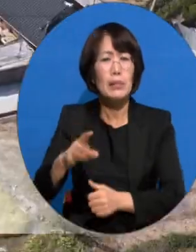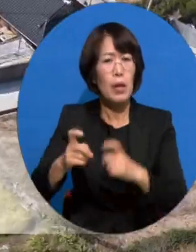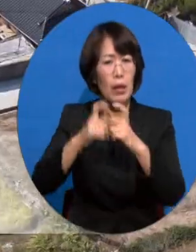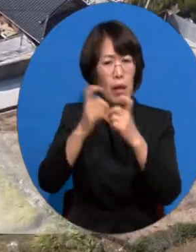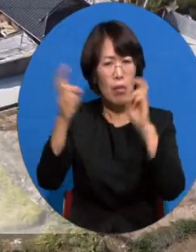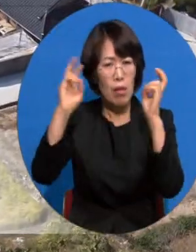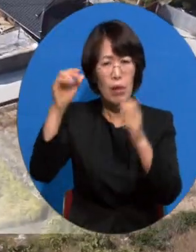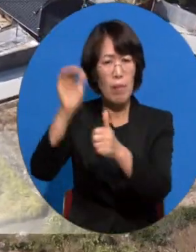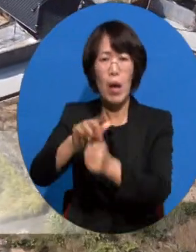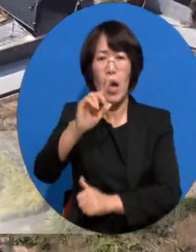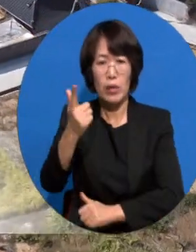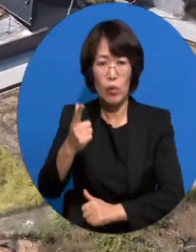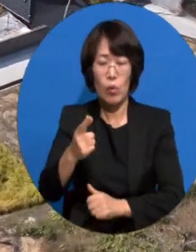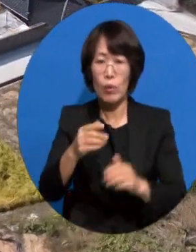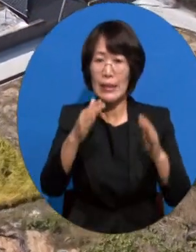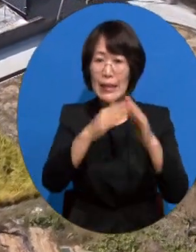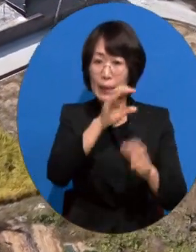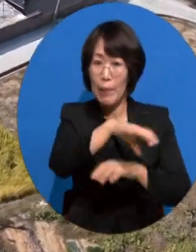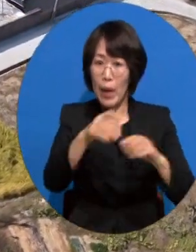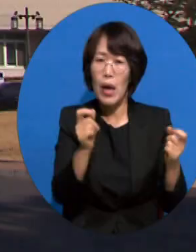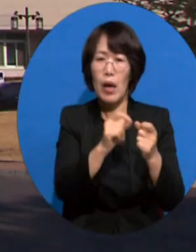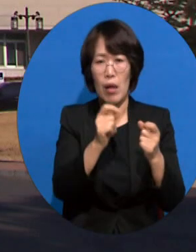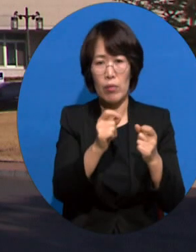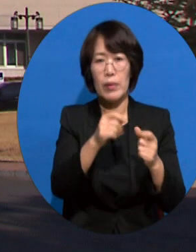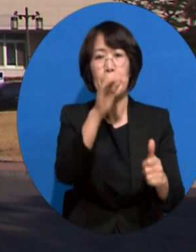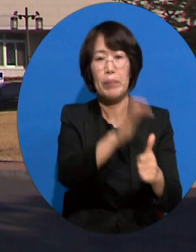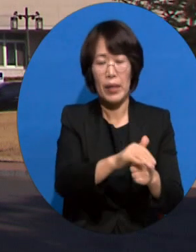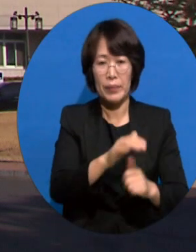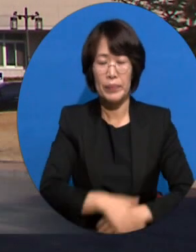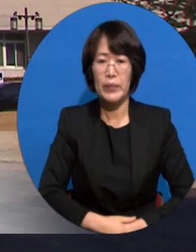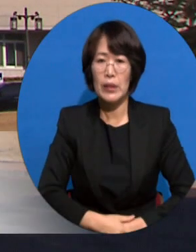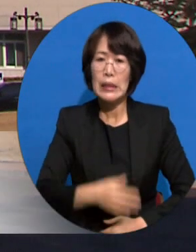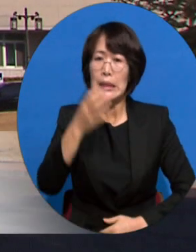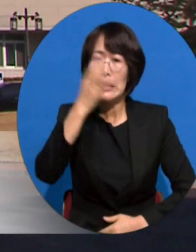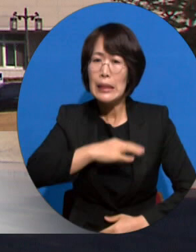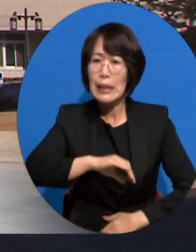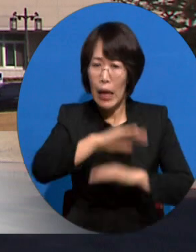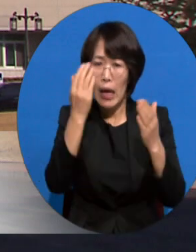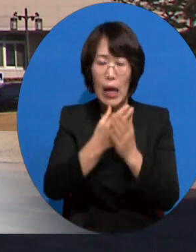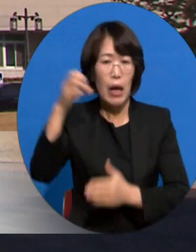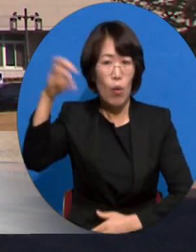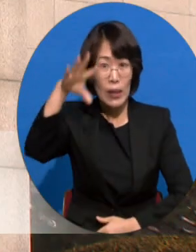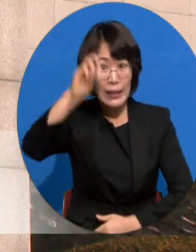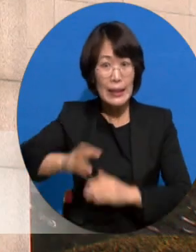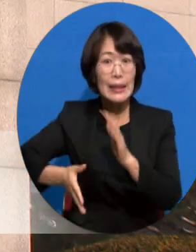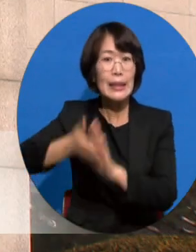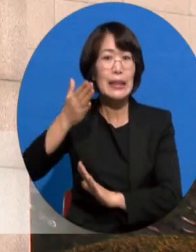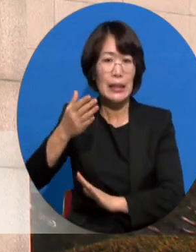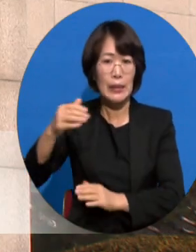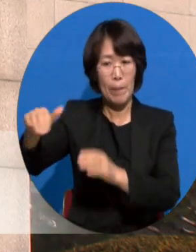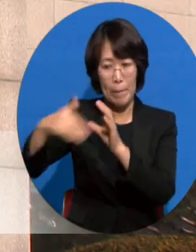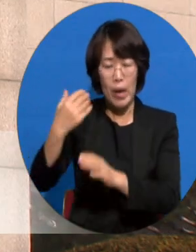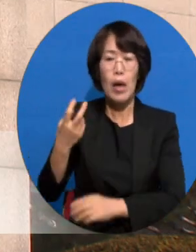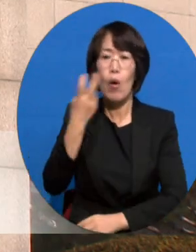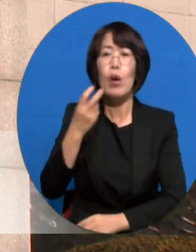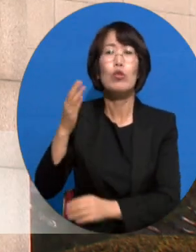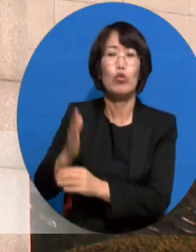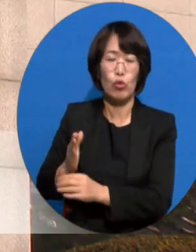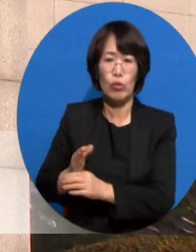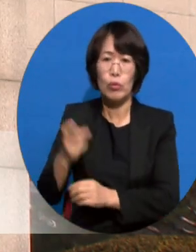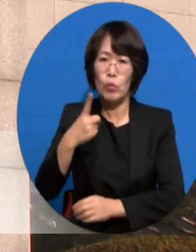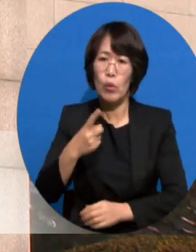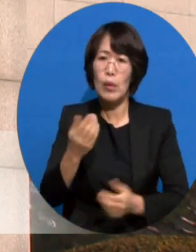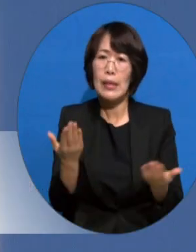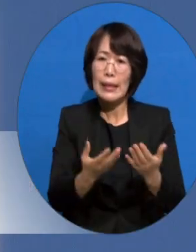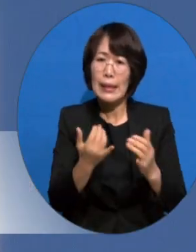아닌 화장장 인근 마을 주민의 협의체입니다. 발생 수익은 모두 광양시가 입금받아 관리하고 있고 대신 인건비 등